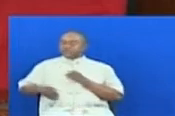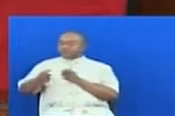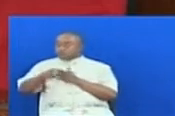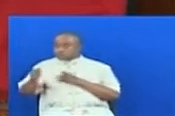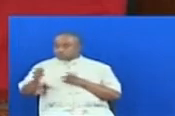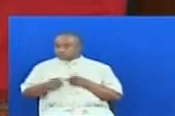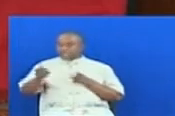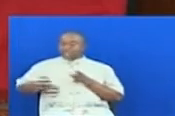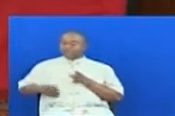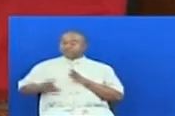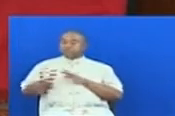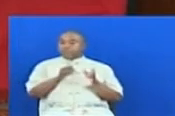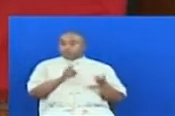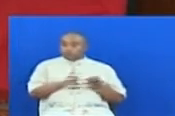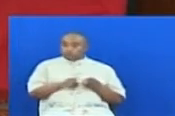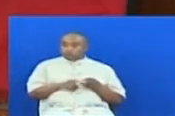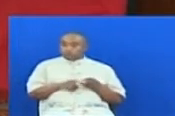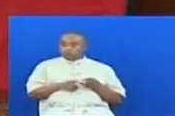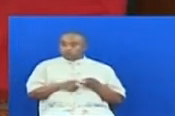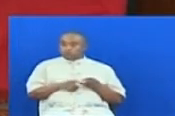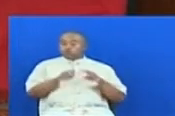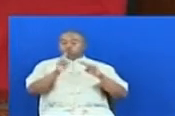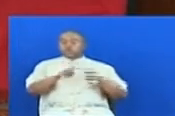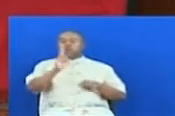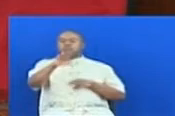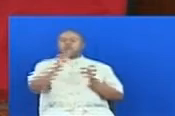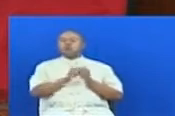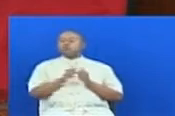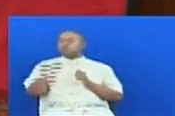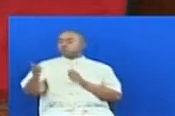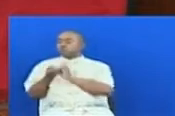afisa mipango wamekaa kwenye halmashauri hiyo miaka 10.